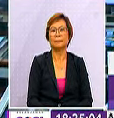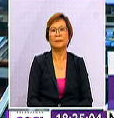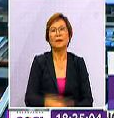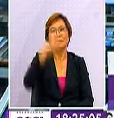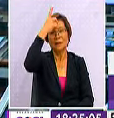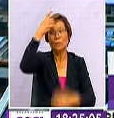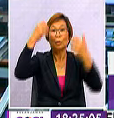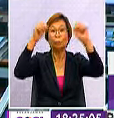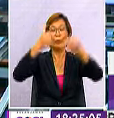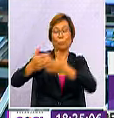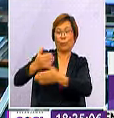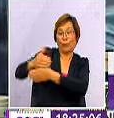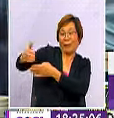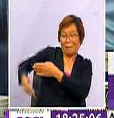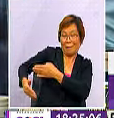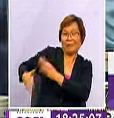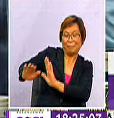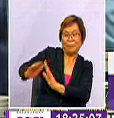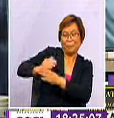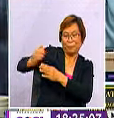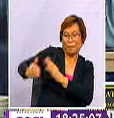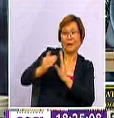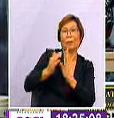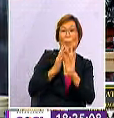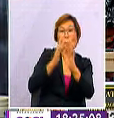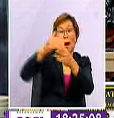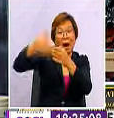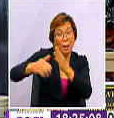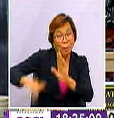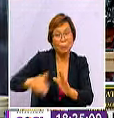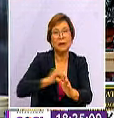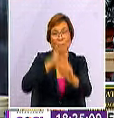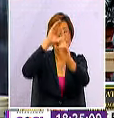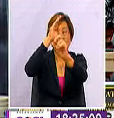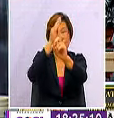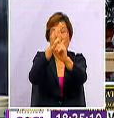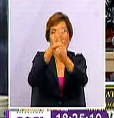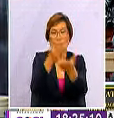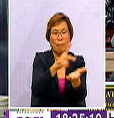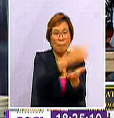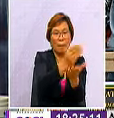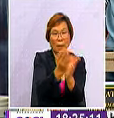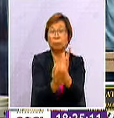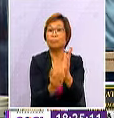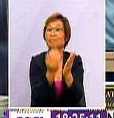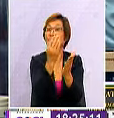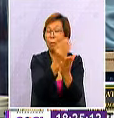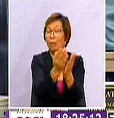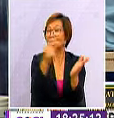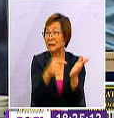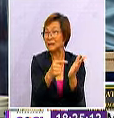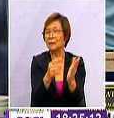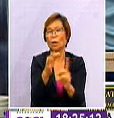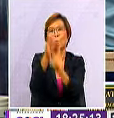Datuk Yang di-Pertua, sebelum berakhir, saya ingin menekankan bahawa belanjawan ini sememangnya